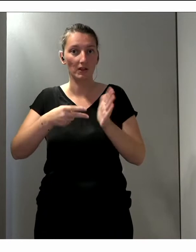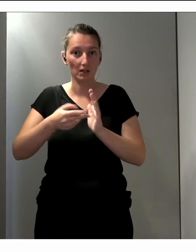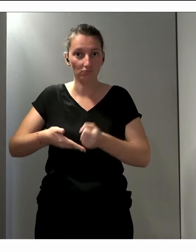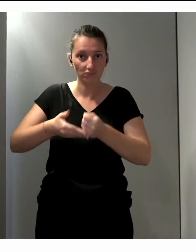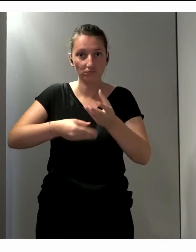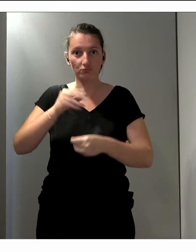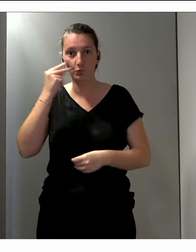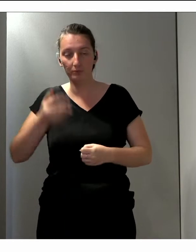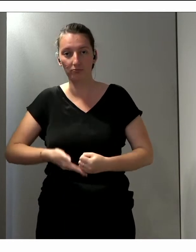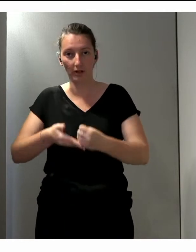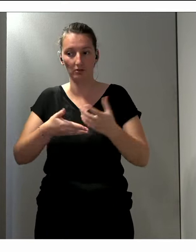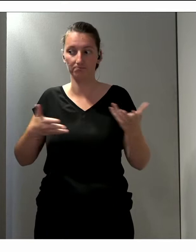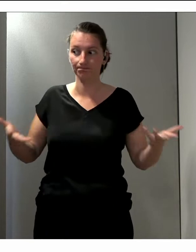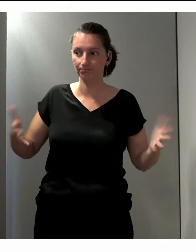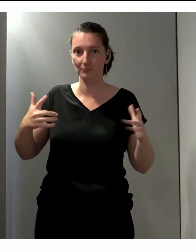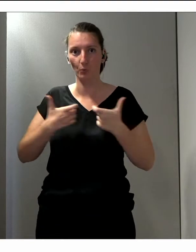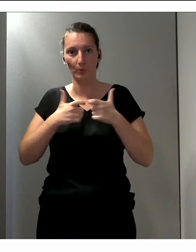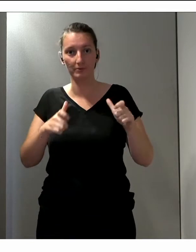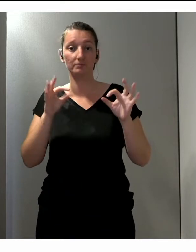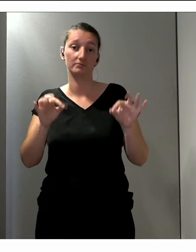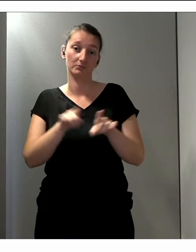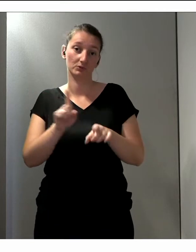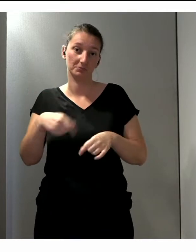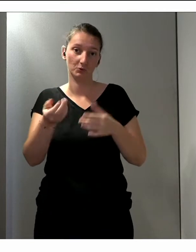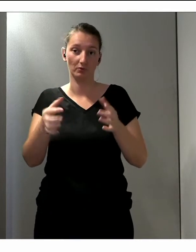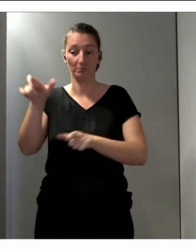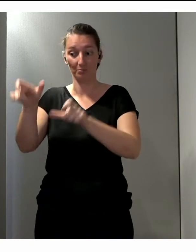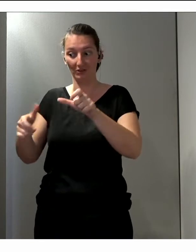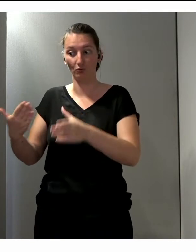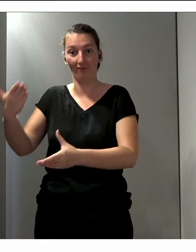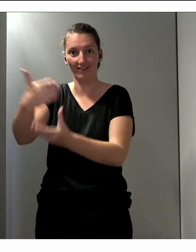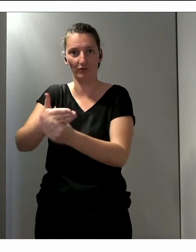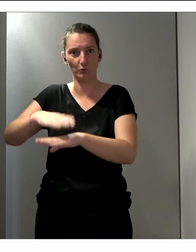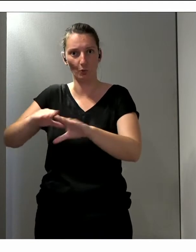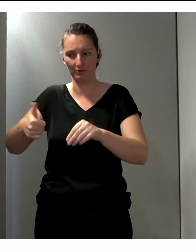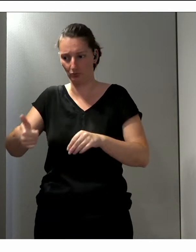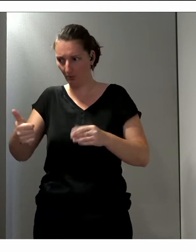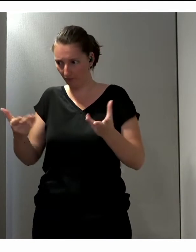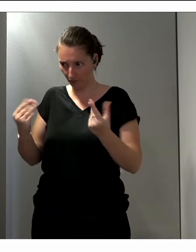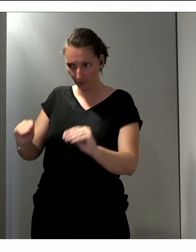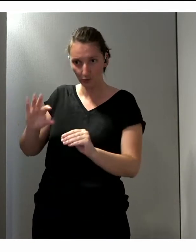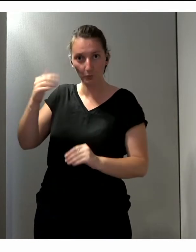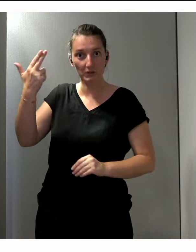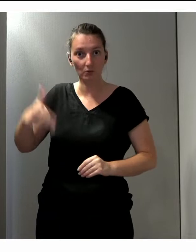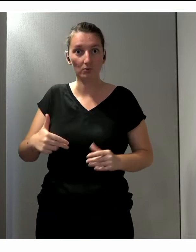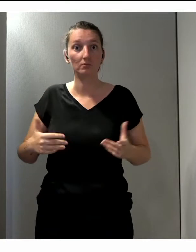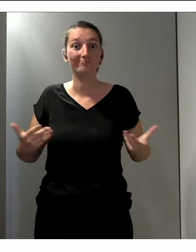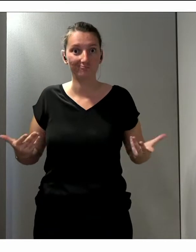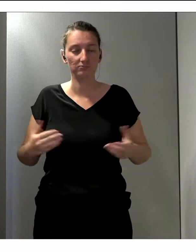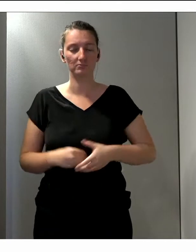aides humaines, et bien sûr le problème de la formation des intervenants face aussi aux personnes en situation de